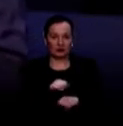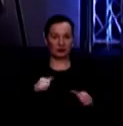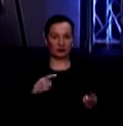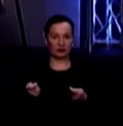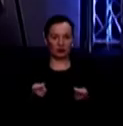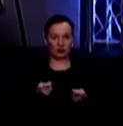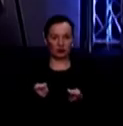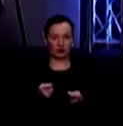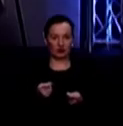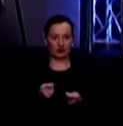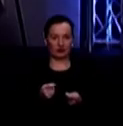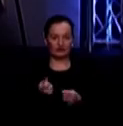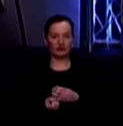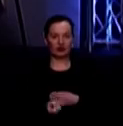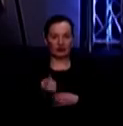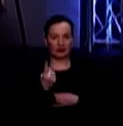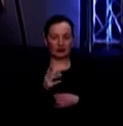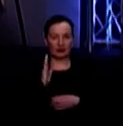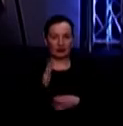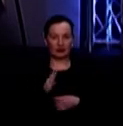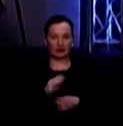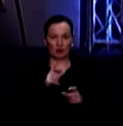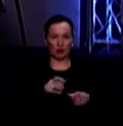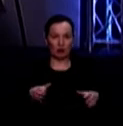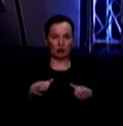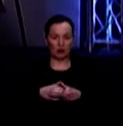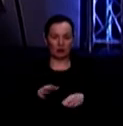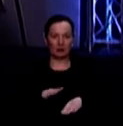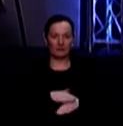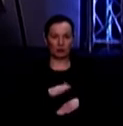от вони з'явилися в громадах, будь ласка, працюйте.